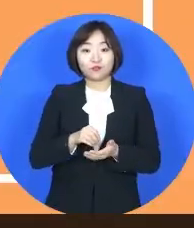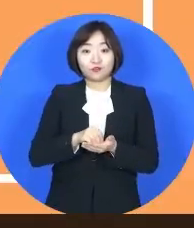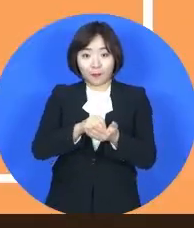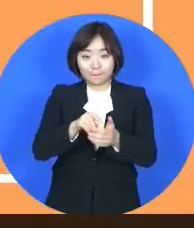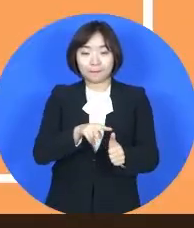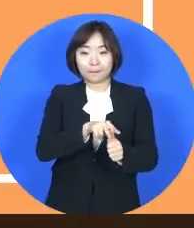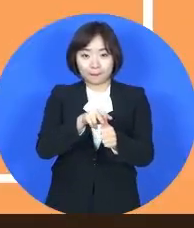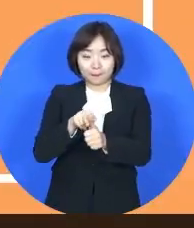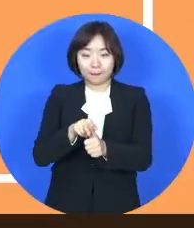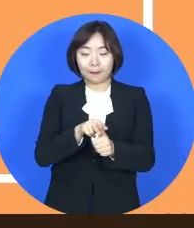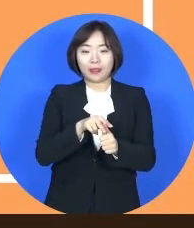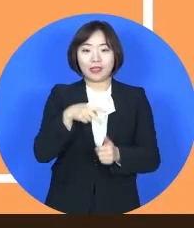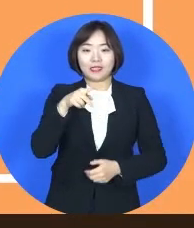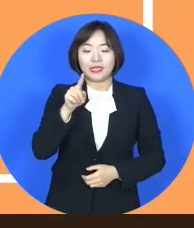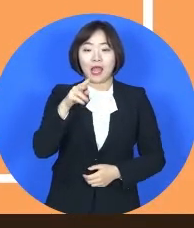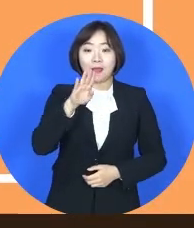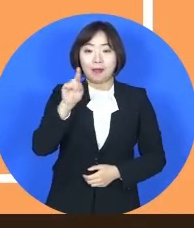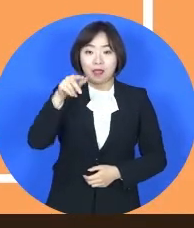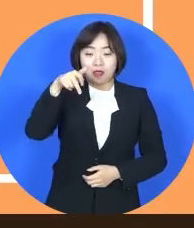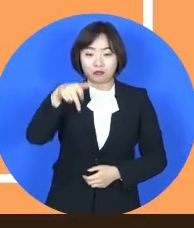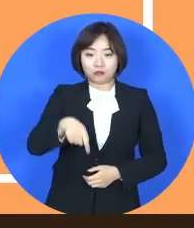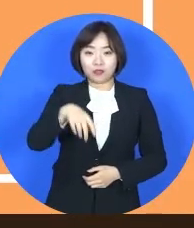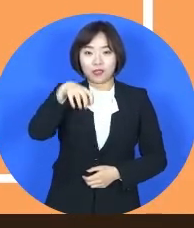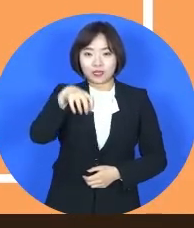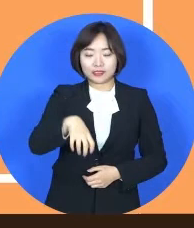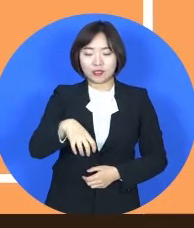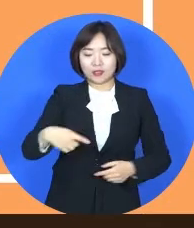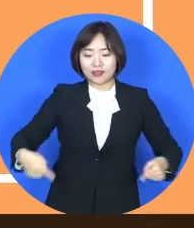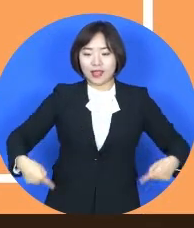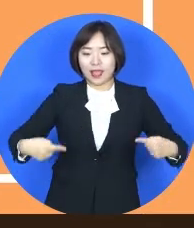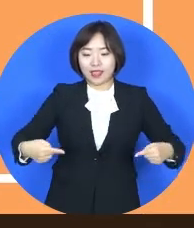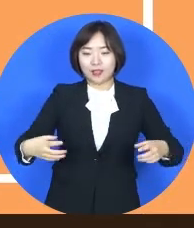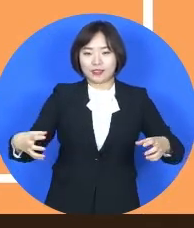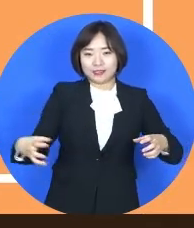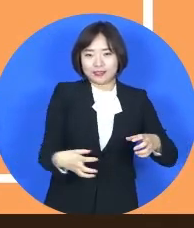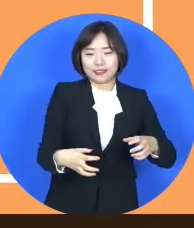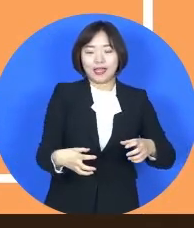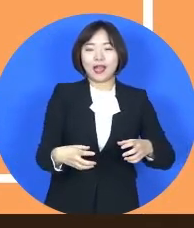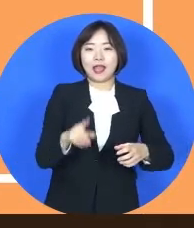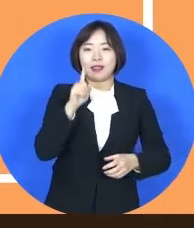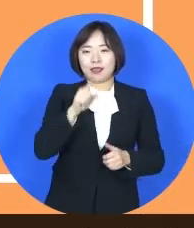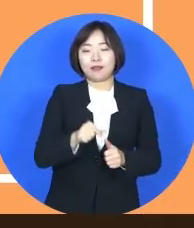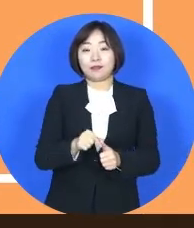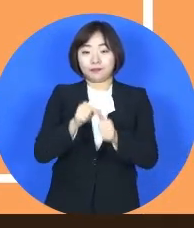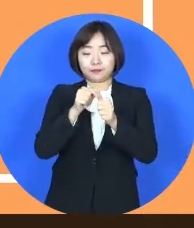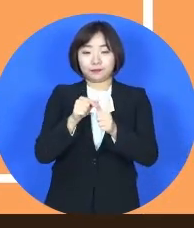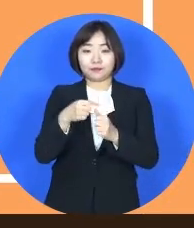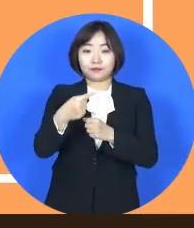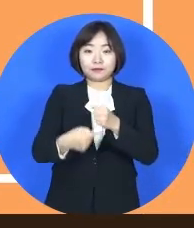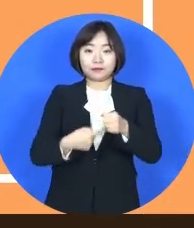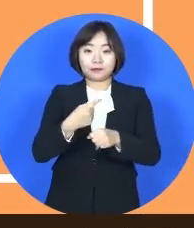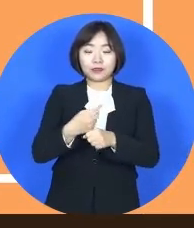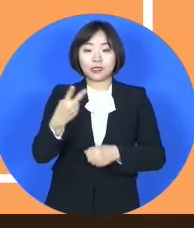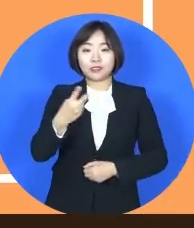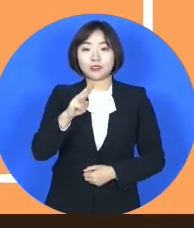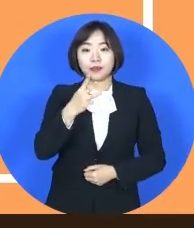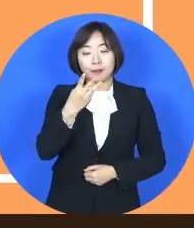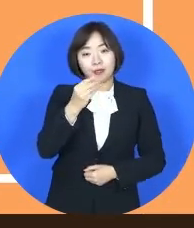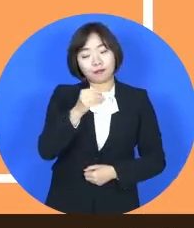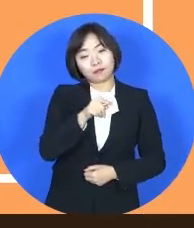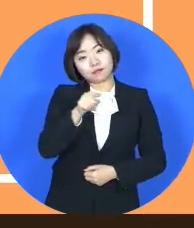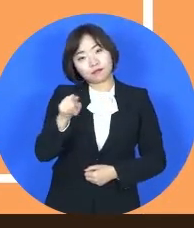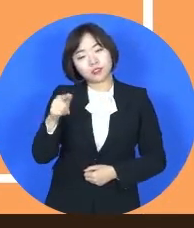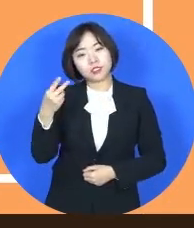취업 정보입니다. 사다구 타이어에서 타이어 장착기사 한 명을 모집합니다. 임금은 연봉